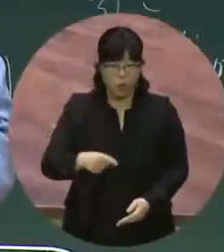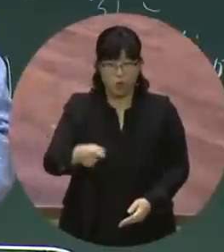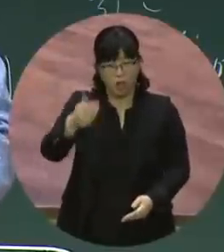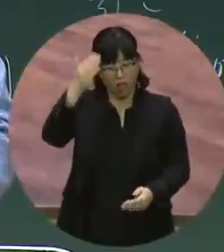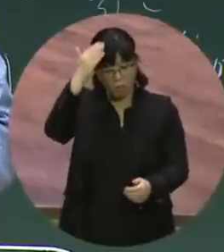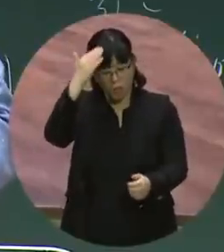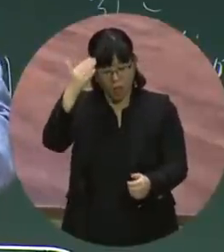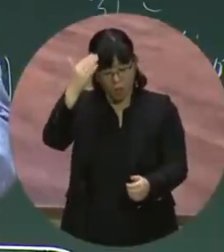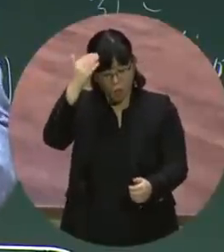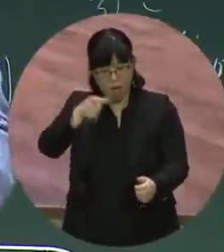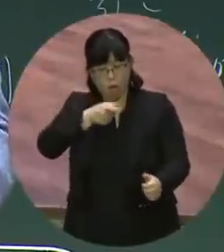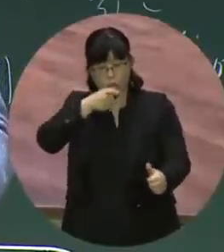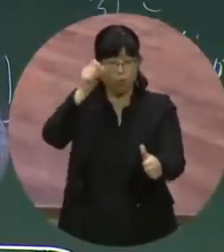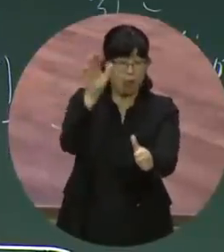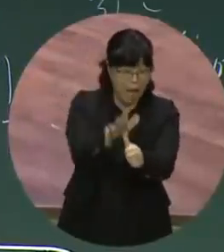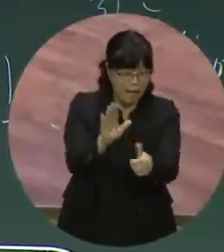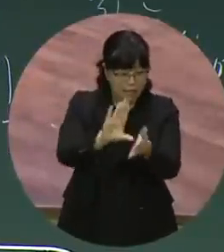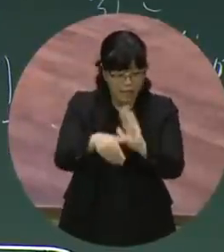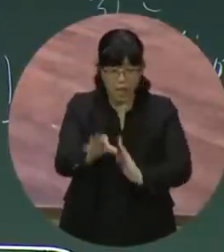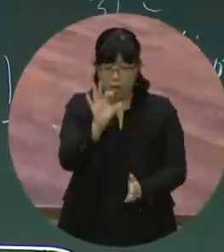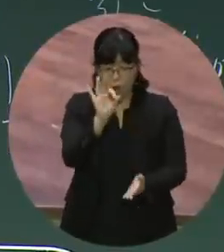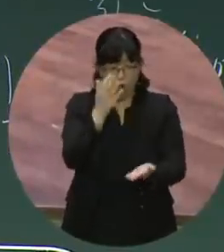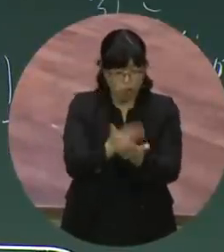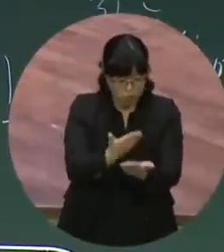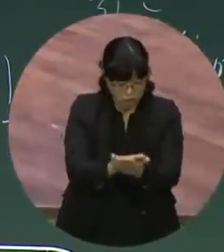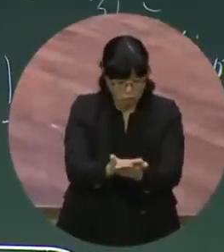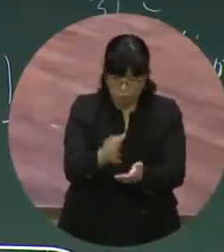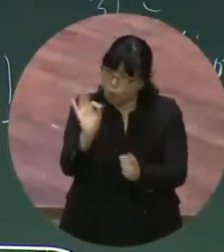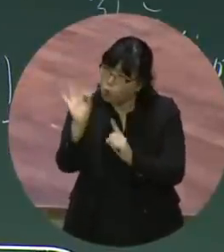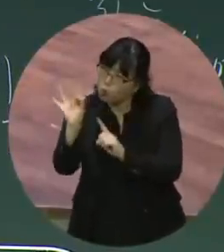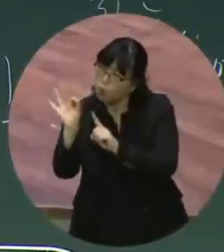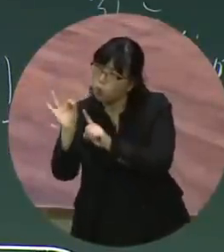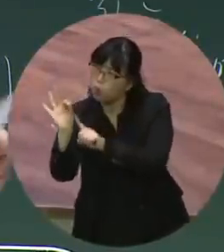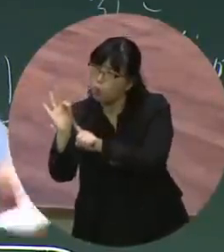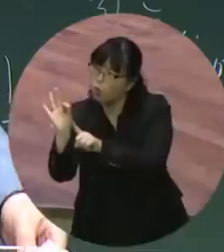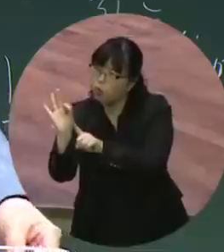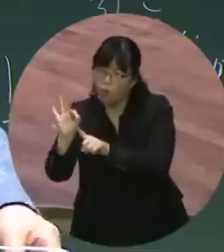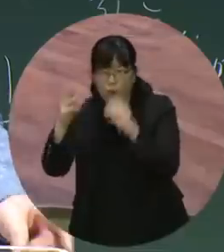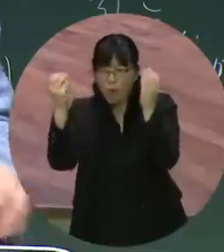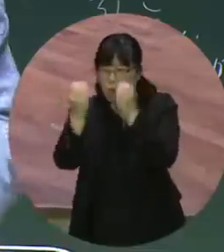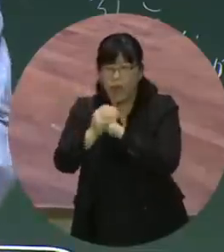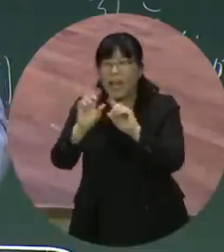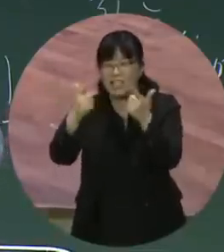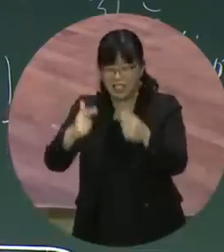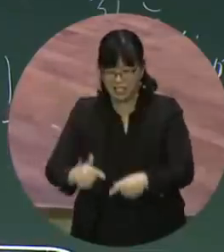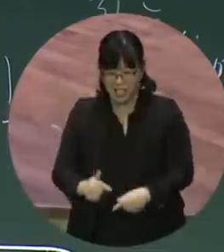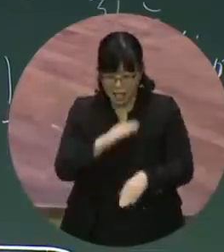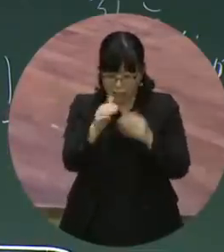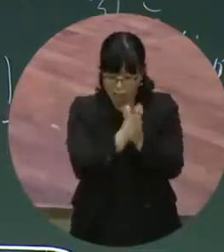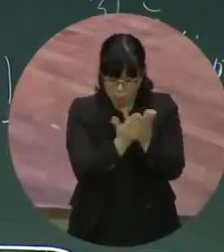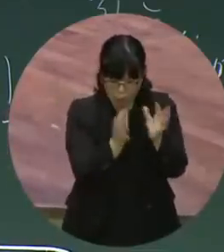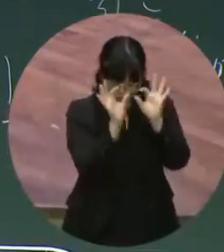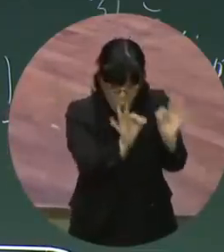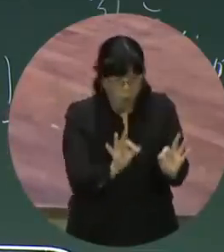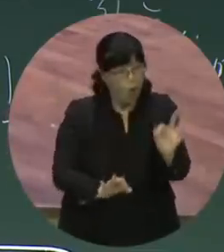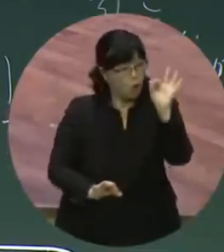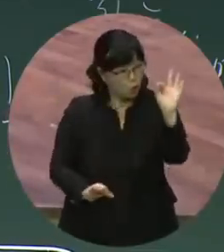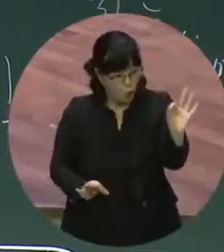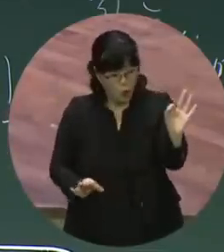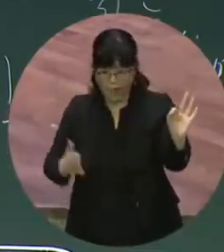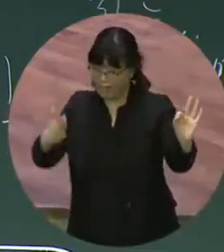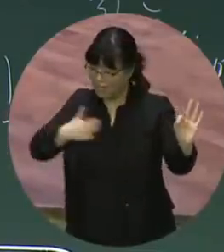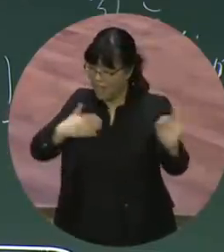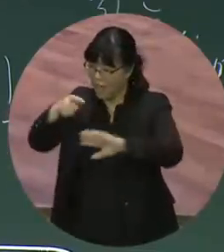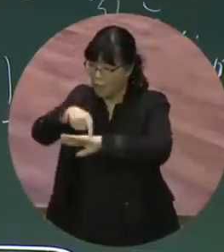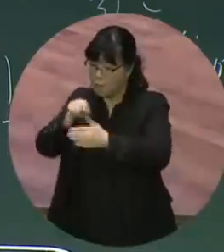내놔라. 아멘. 그래서 여러분의 기도 제목을 담고 하나님께 드리세요. 그래서 하나님께서 여러분이 그 소원